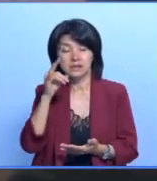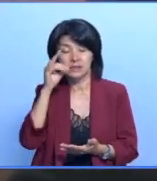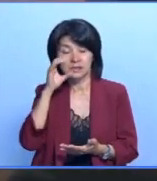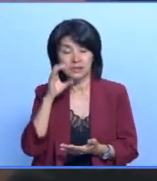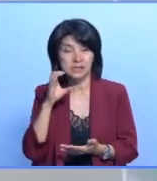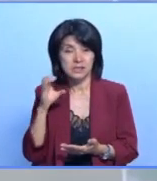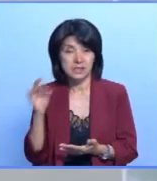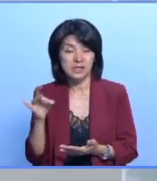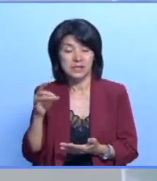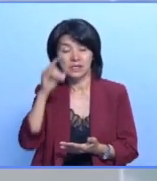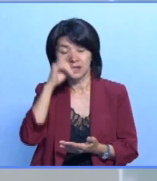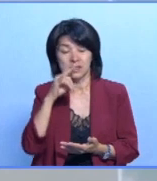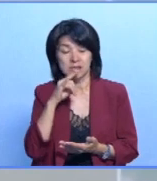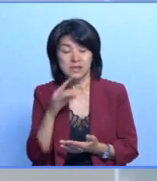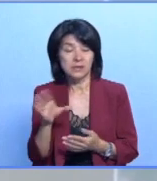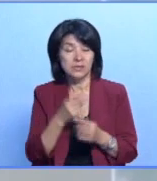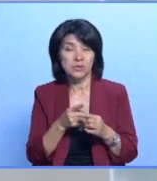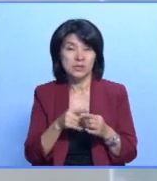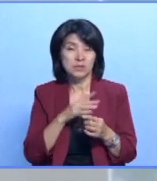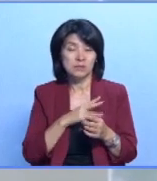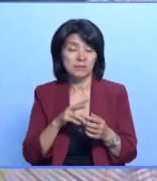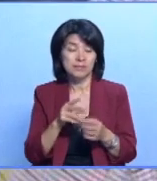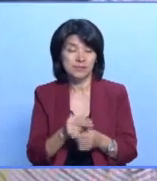в книге переплетена с документальными фактами.